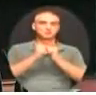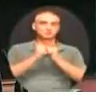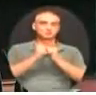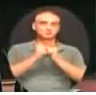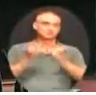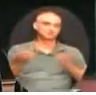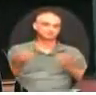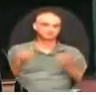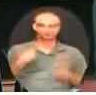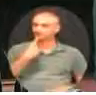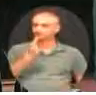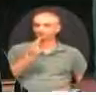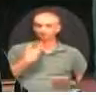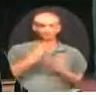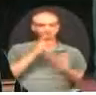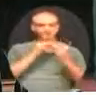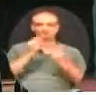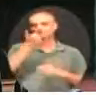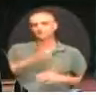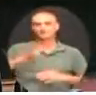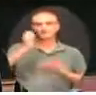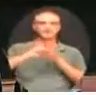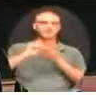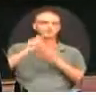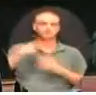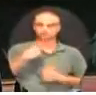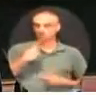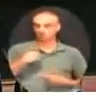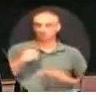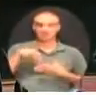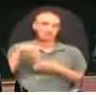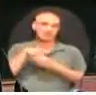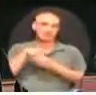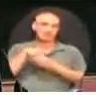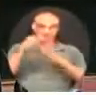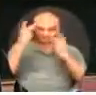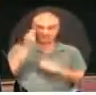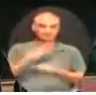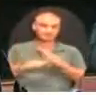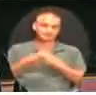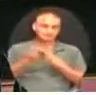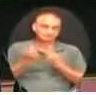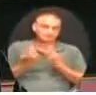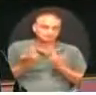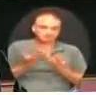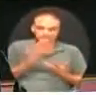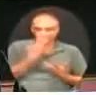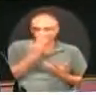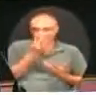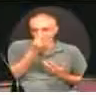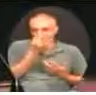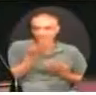והספורט, אמרתי להם ששוחחתי הבוקר עם בכיר במשרד, שאמר לי שחלק מהעסקה הזאת שהיא קצת מעלה ריח